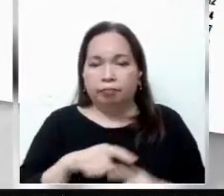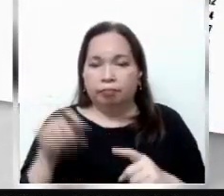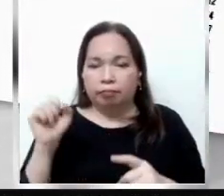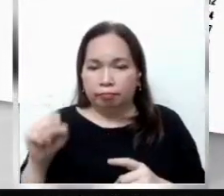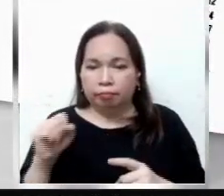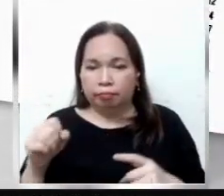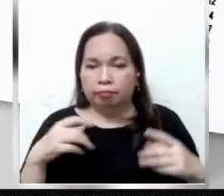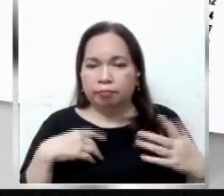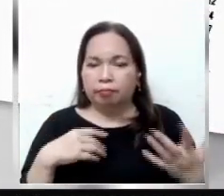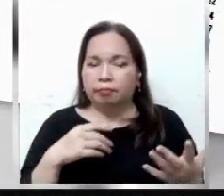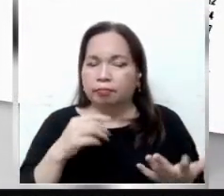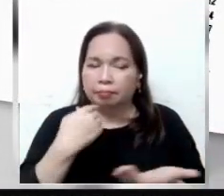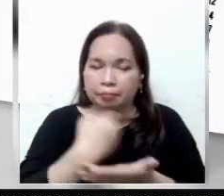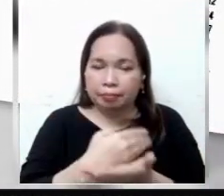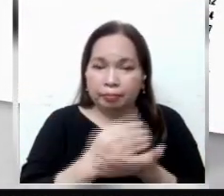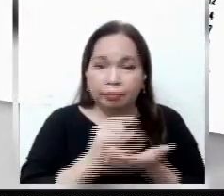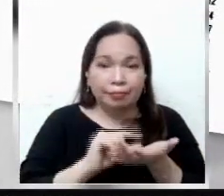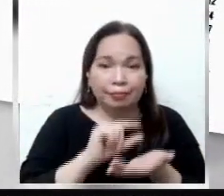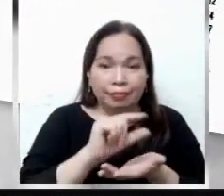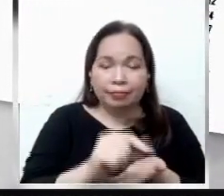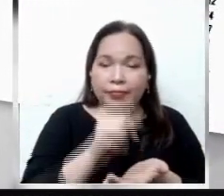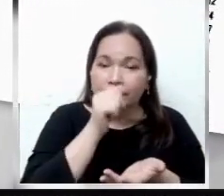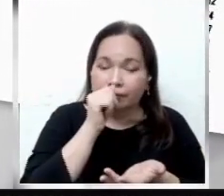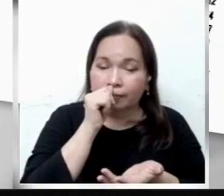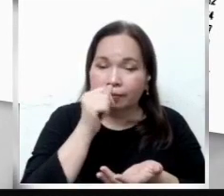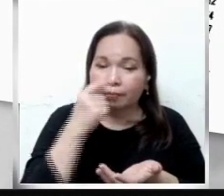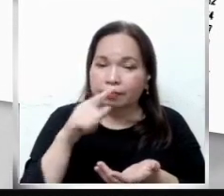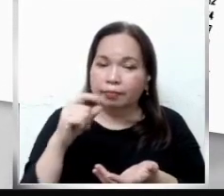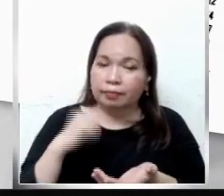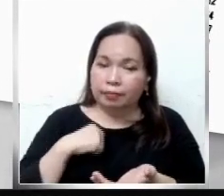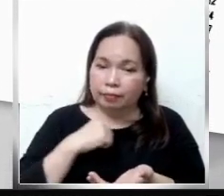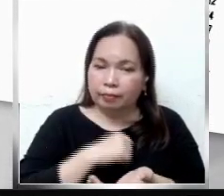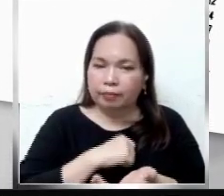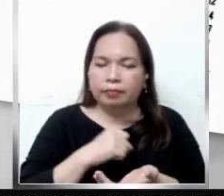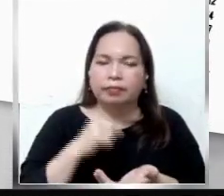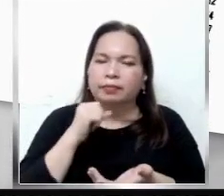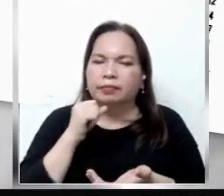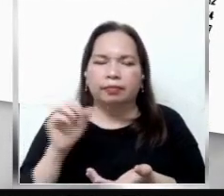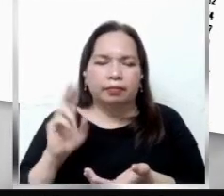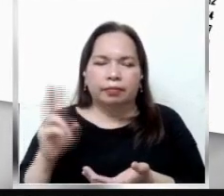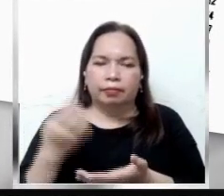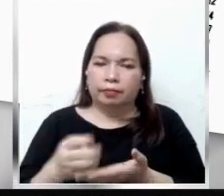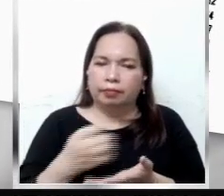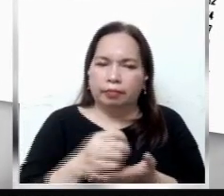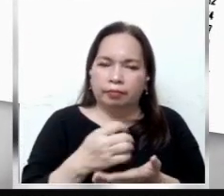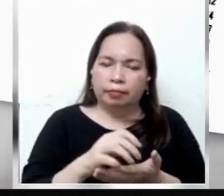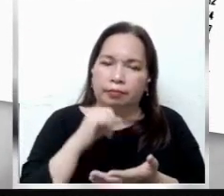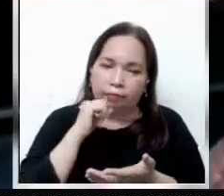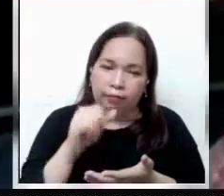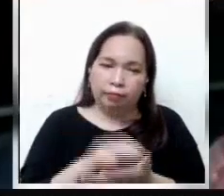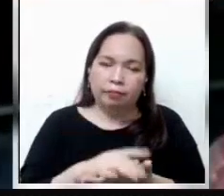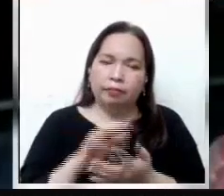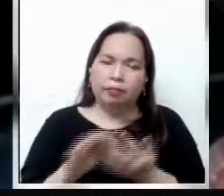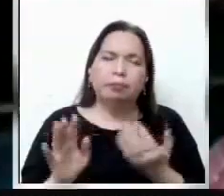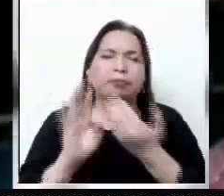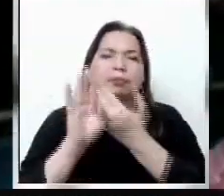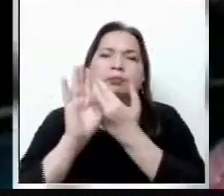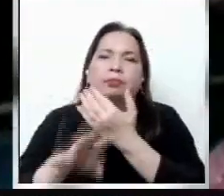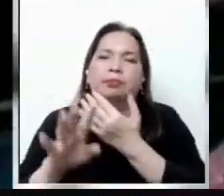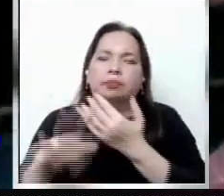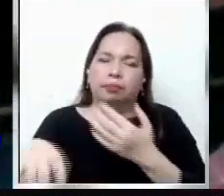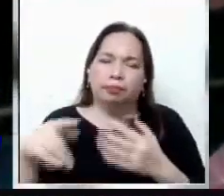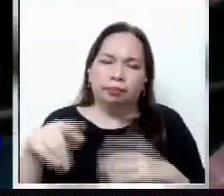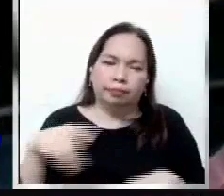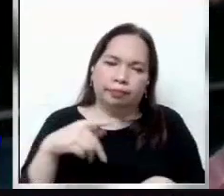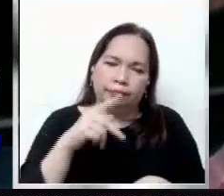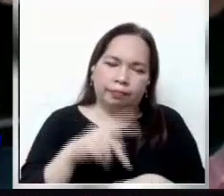confidential fund sa mga nakaraang liderato ng Senado, hindi raw ginastos ang mga ito at ibinalik sa kaban ng bayan. Then Senate President